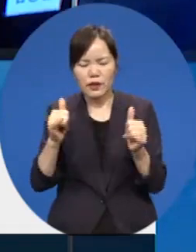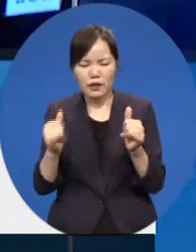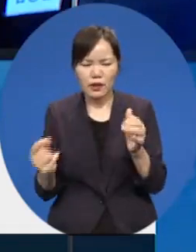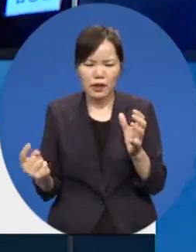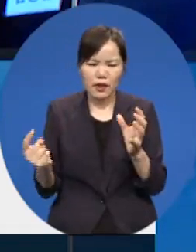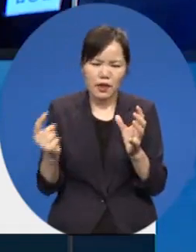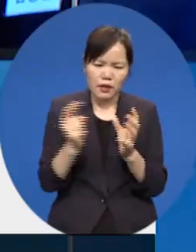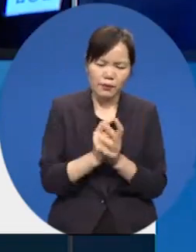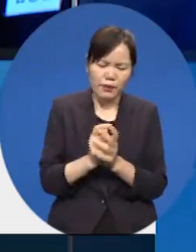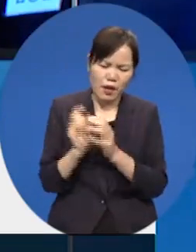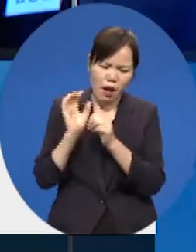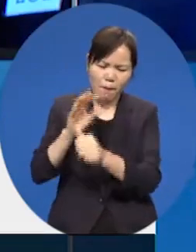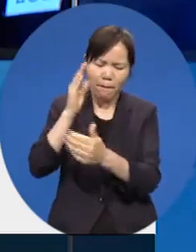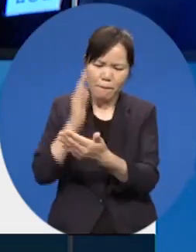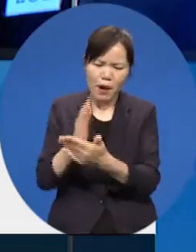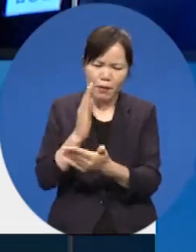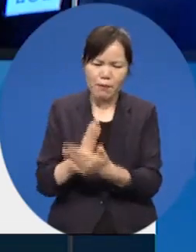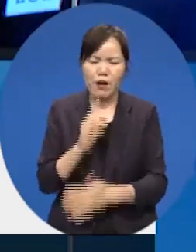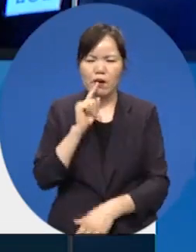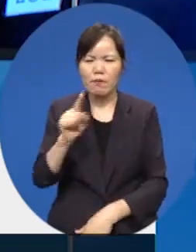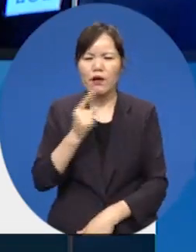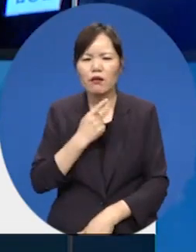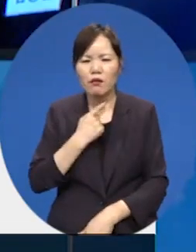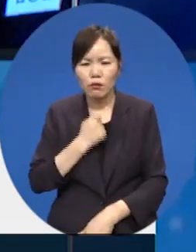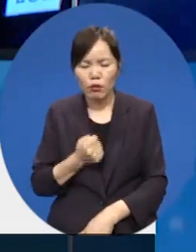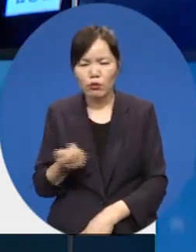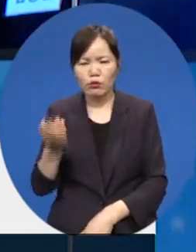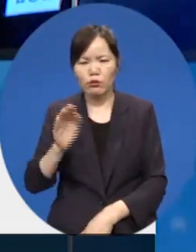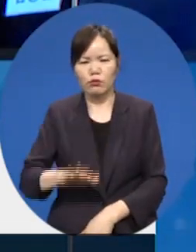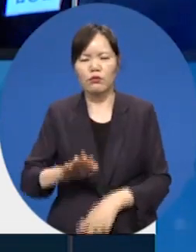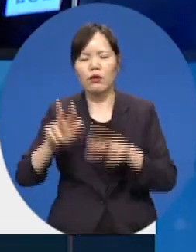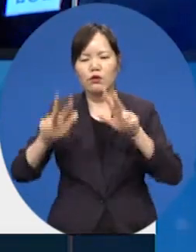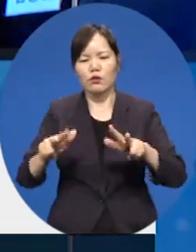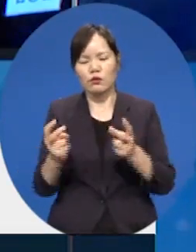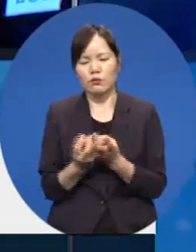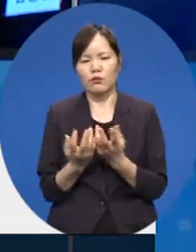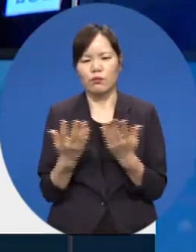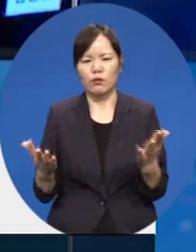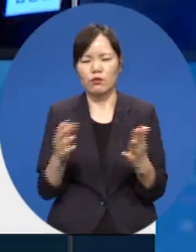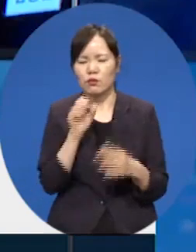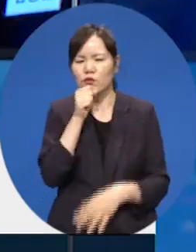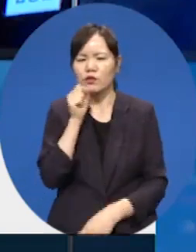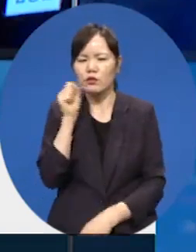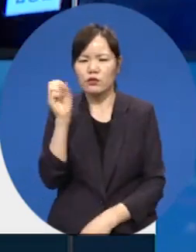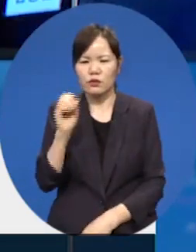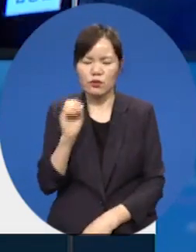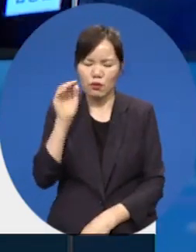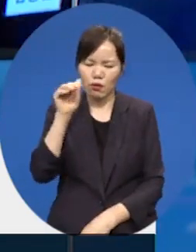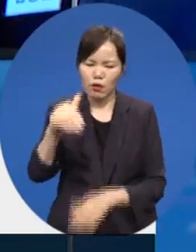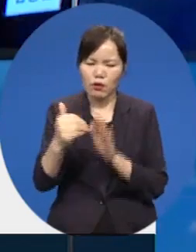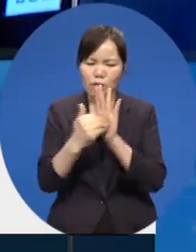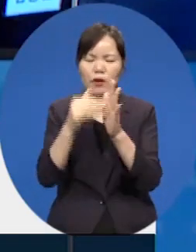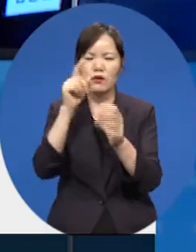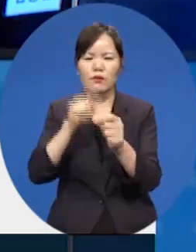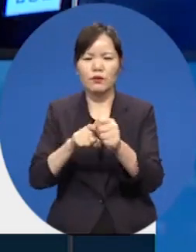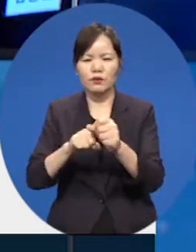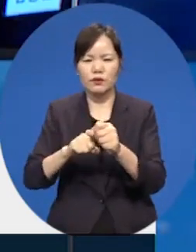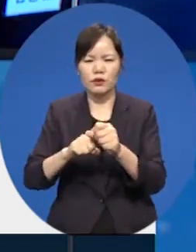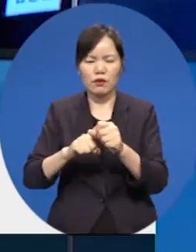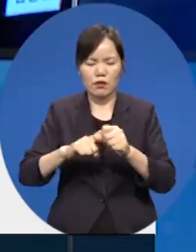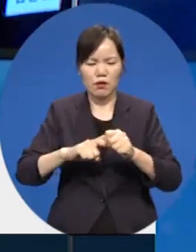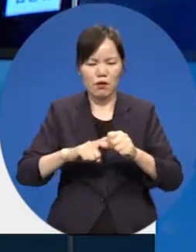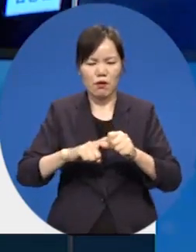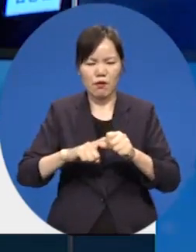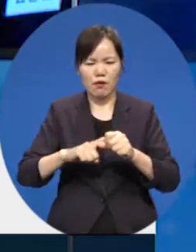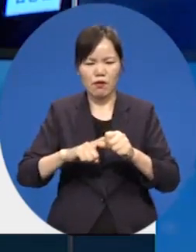압박하지 마라라고까지 얘기를 했는데 그러니까 이제는 어쩔 수 없이 그 지지율 하락을 막기 위해서 소위 국민 캠프를 꾸리면서